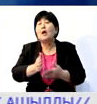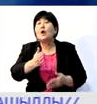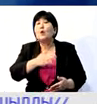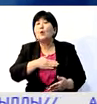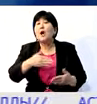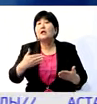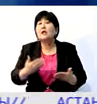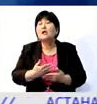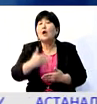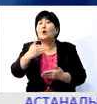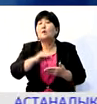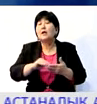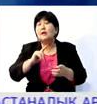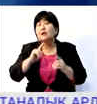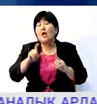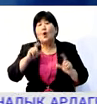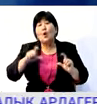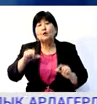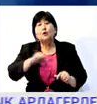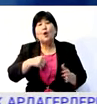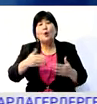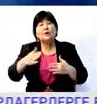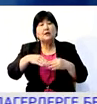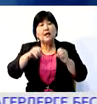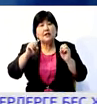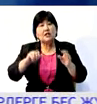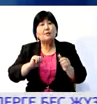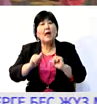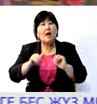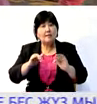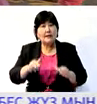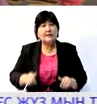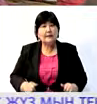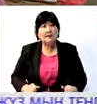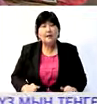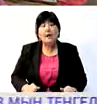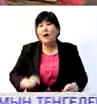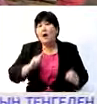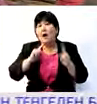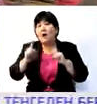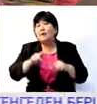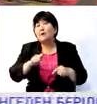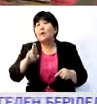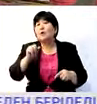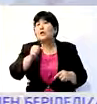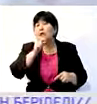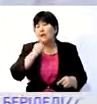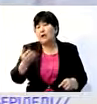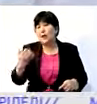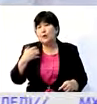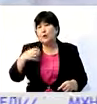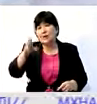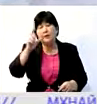жаңғыру мақаласы аясында өткен жиында студенттері өзара тәжірибе алмасты. Конференция барысында Қорқыт Ата атындағы Қызылорда